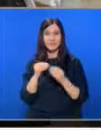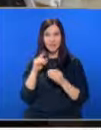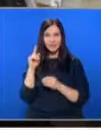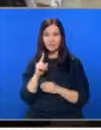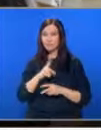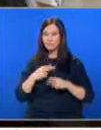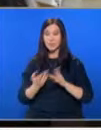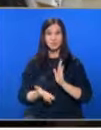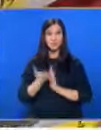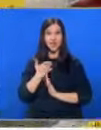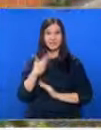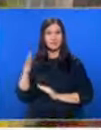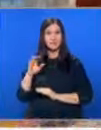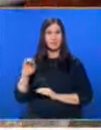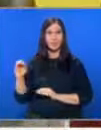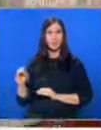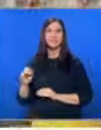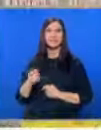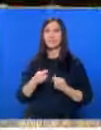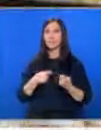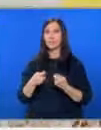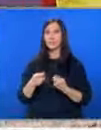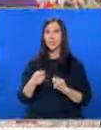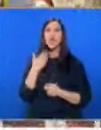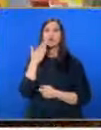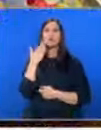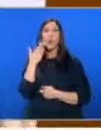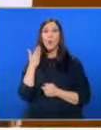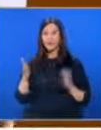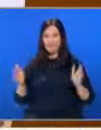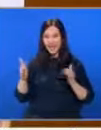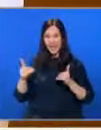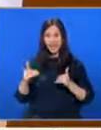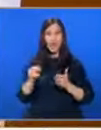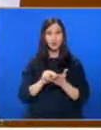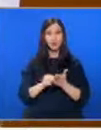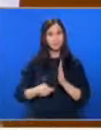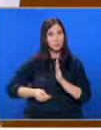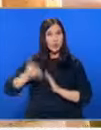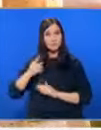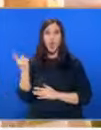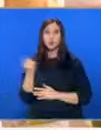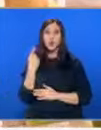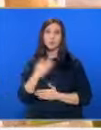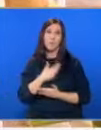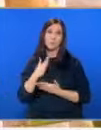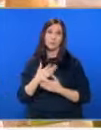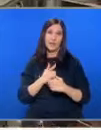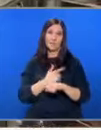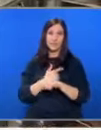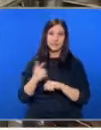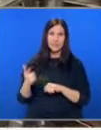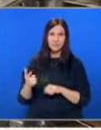не спират да растат в западноевропейските супермаркети. Шоколатиерите също отчитат поскъпване, особено през последните